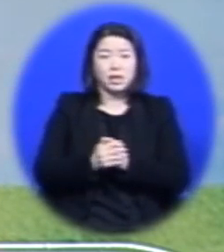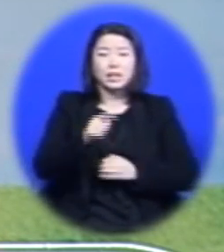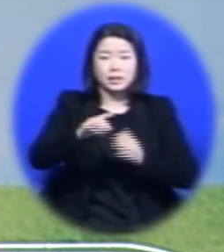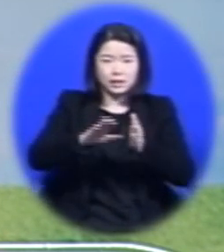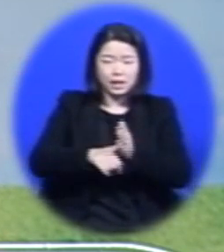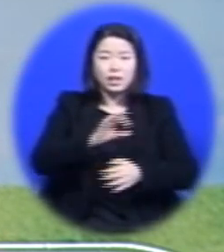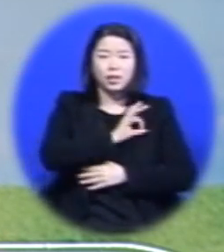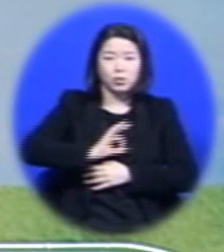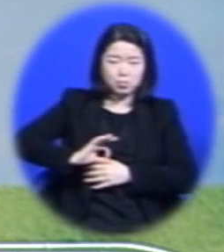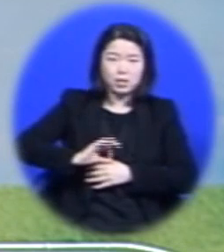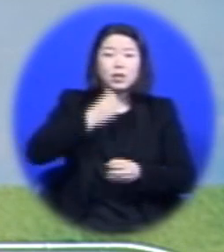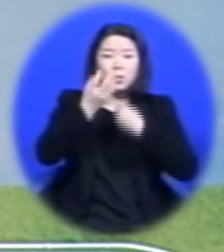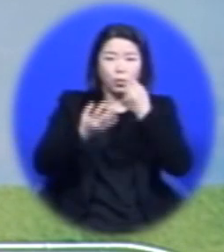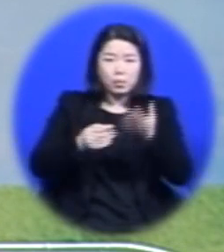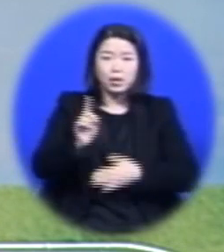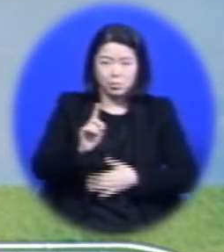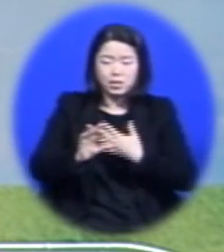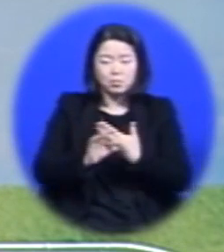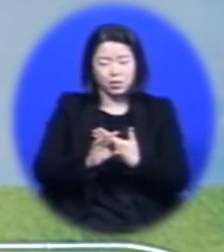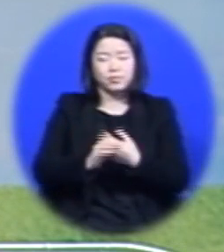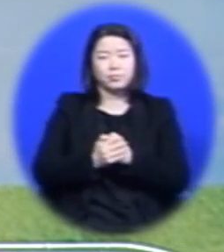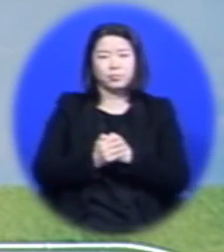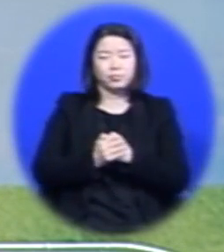그때 여비 고백 아기를